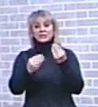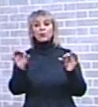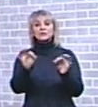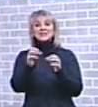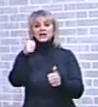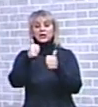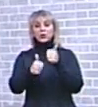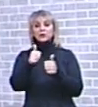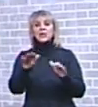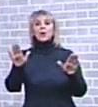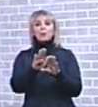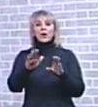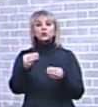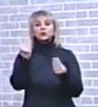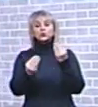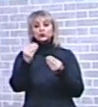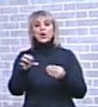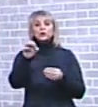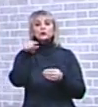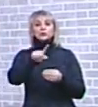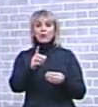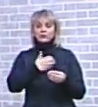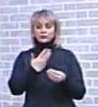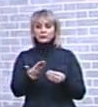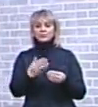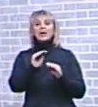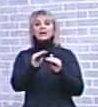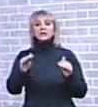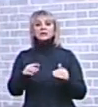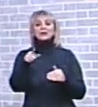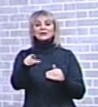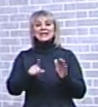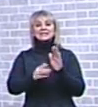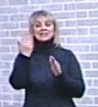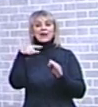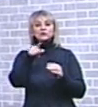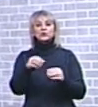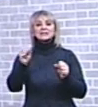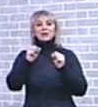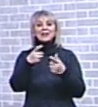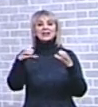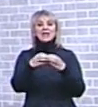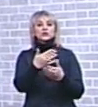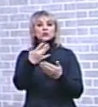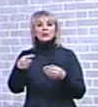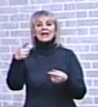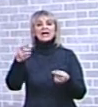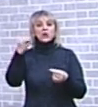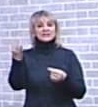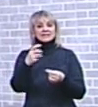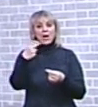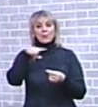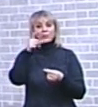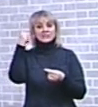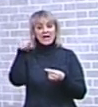музыкальным конкурсом «Пою, шучу, о чем хочу». Ребята, оборона в спортивном классе настолько сообразительны, что на этот